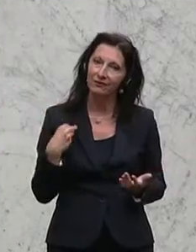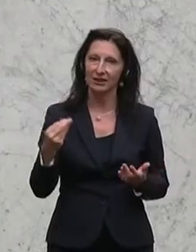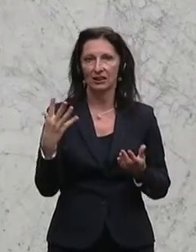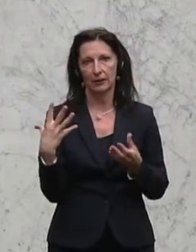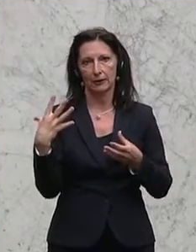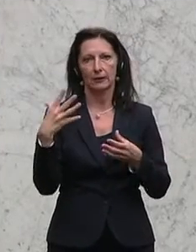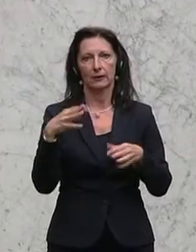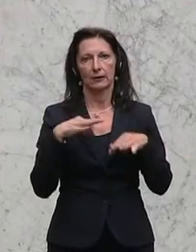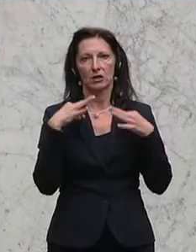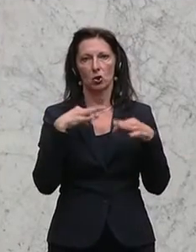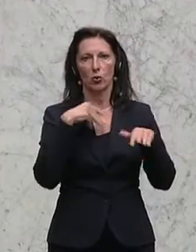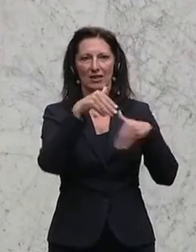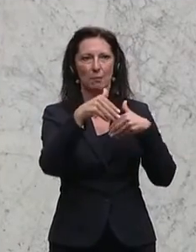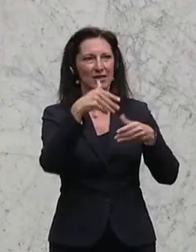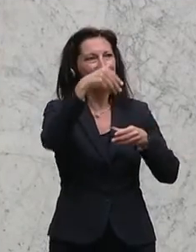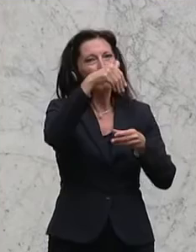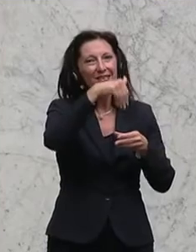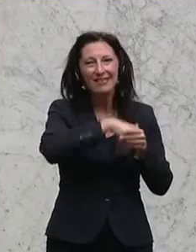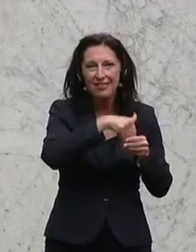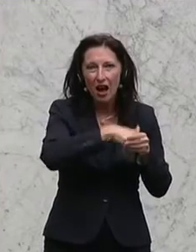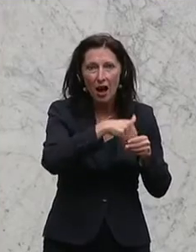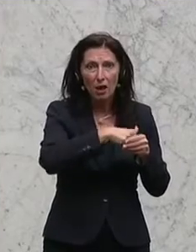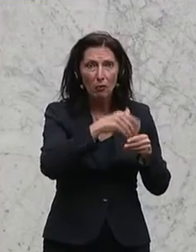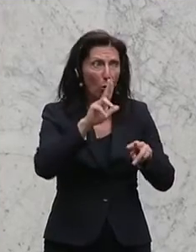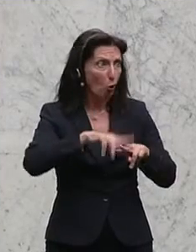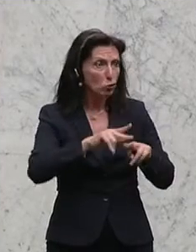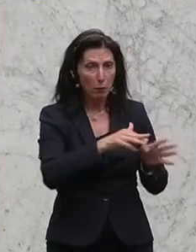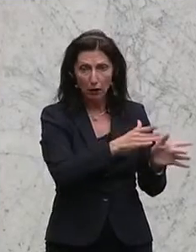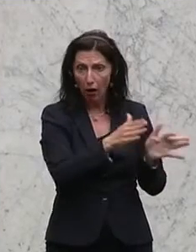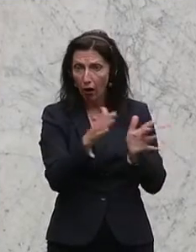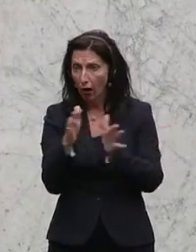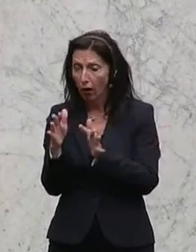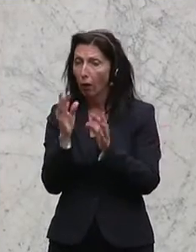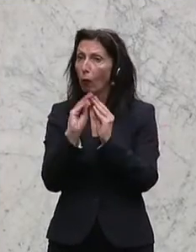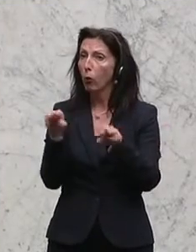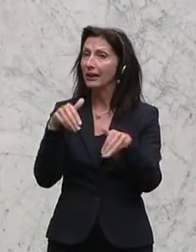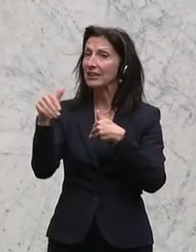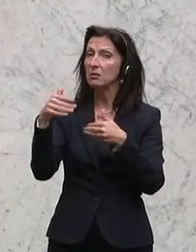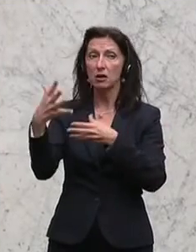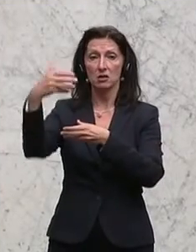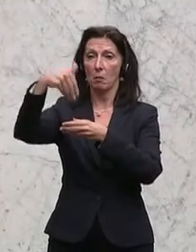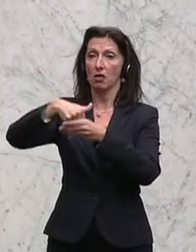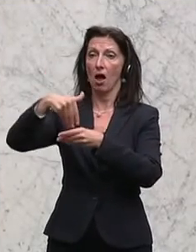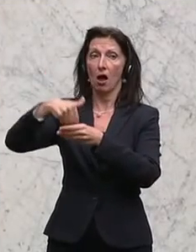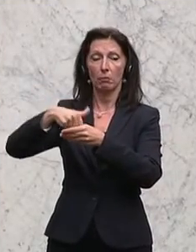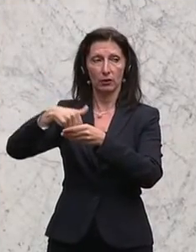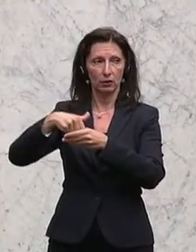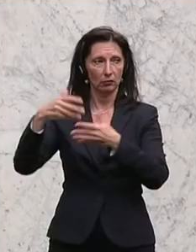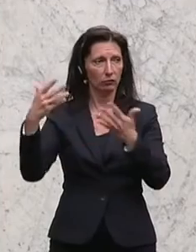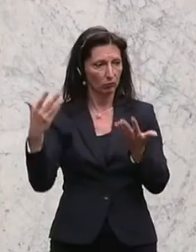beim Gesundheitsministerium. Und irgendwann landete es dann im Unterrichtsministerium. Und